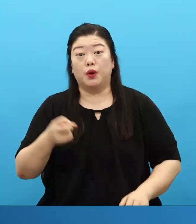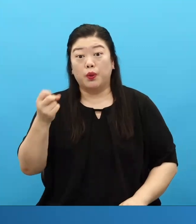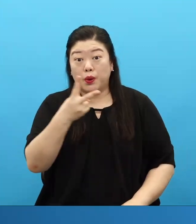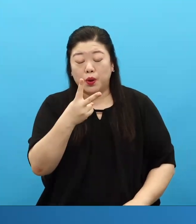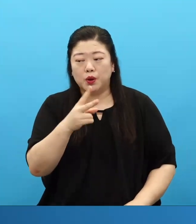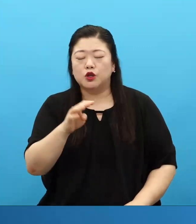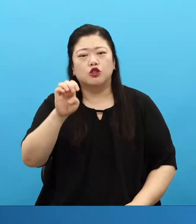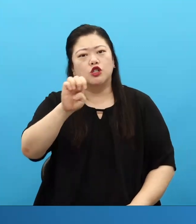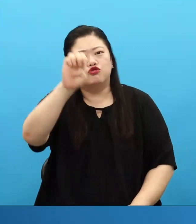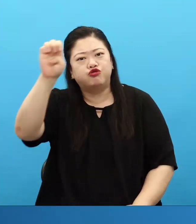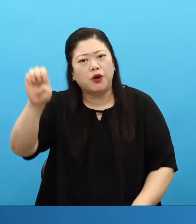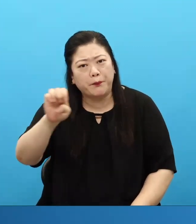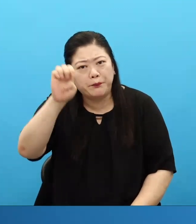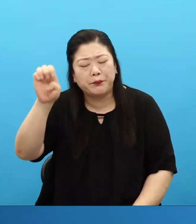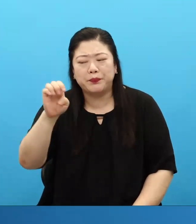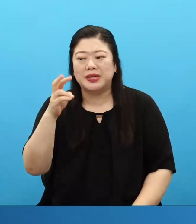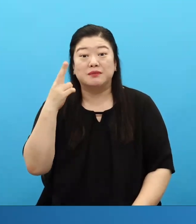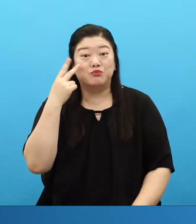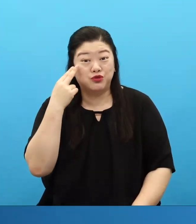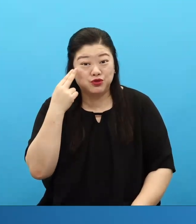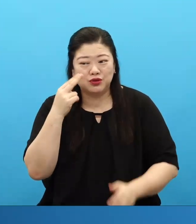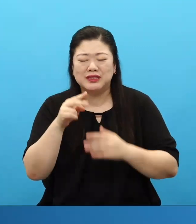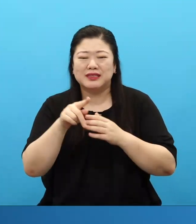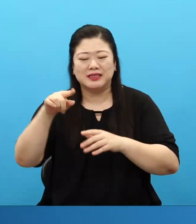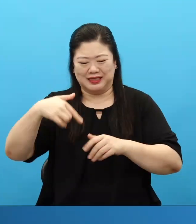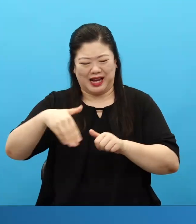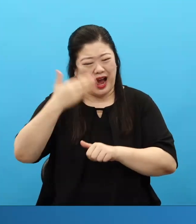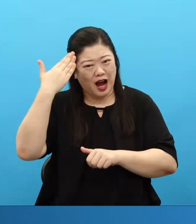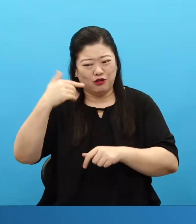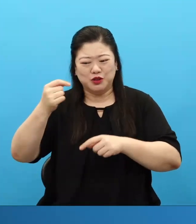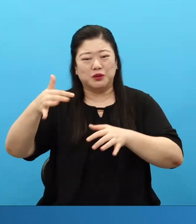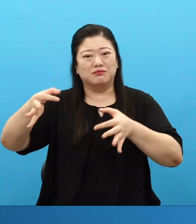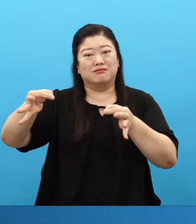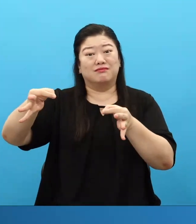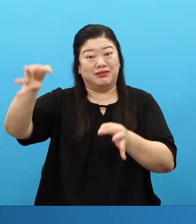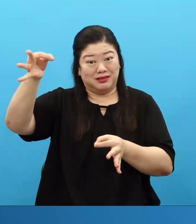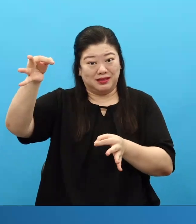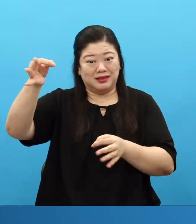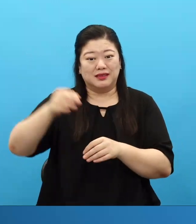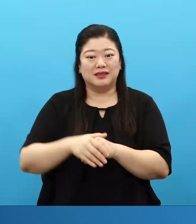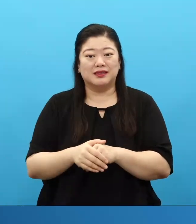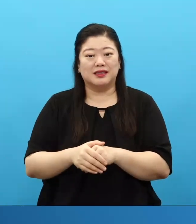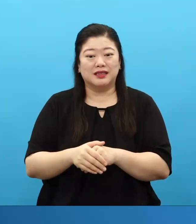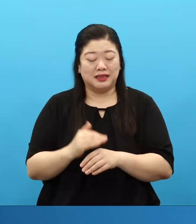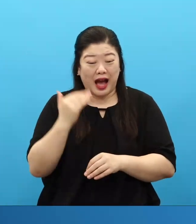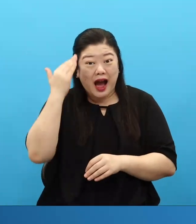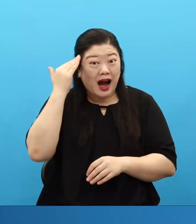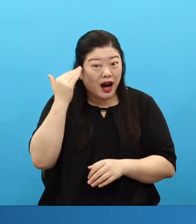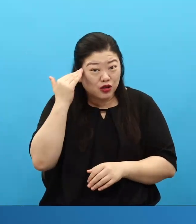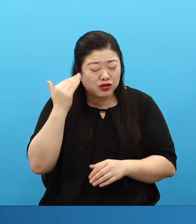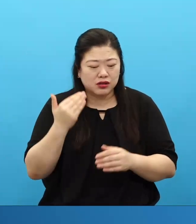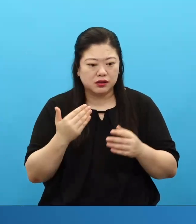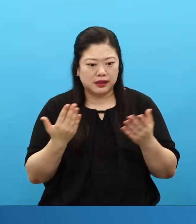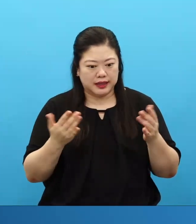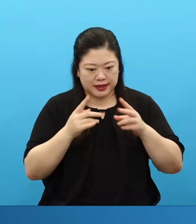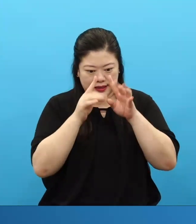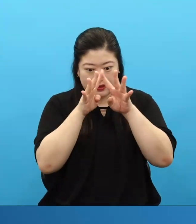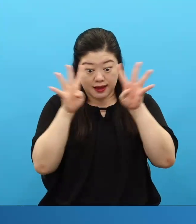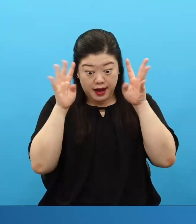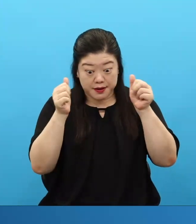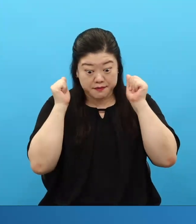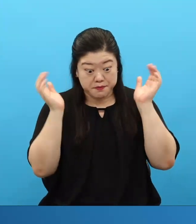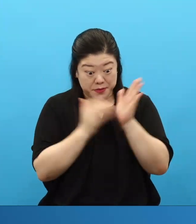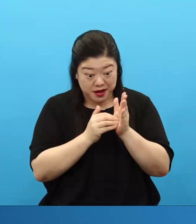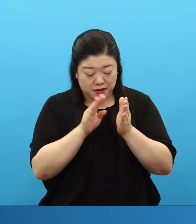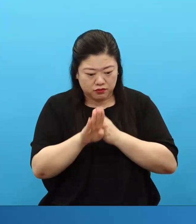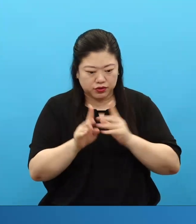gap year for about a year or two, then and see the field, they let you do that. 우리나라만 빨리 졸업해가 막 취직해야지 이거지. 그렇지 않습니다. It's only